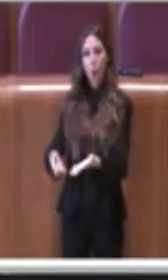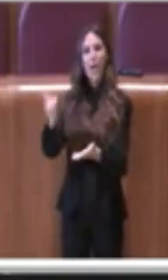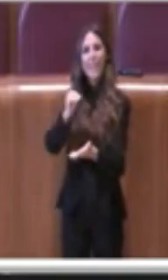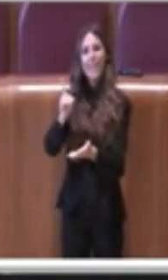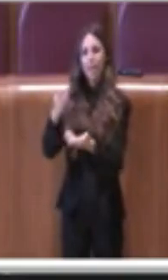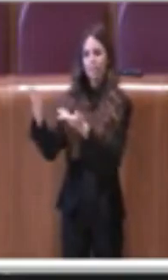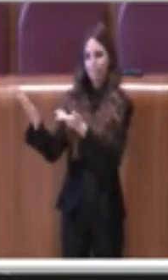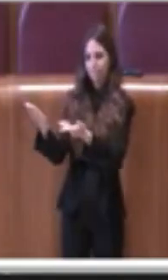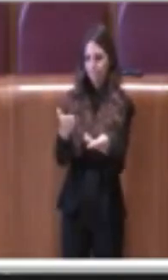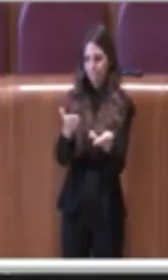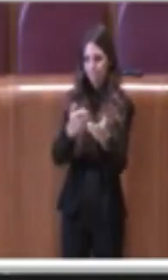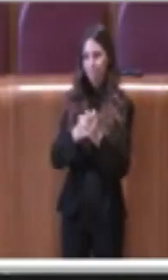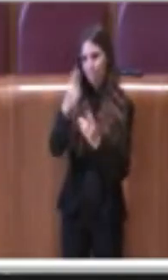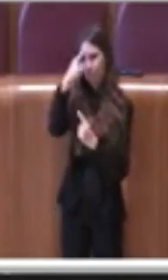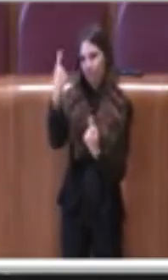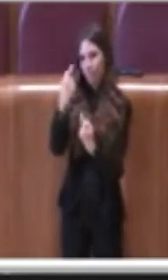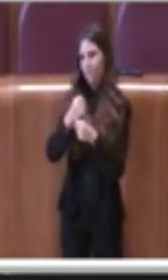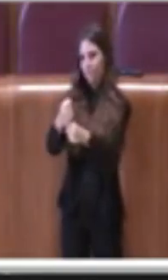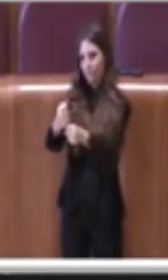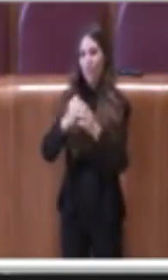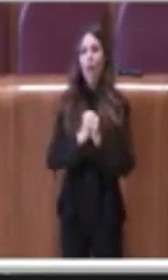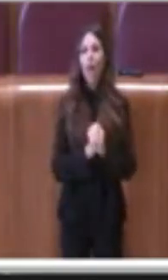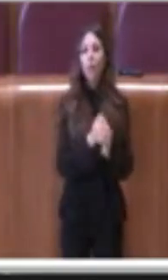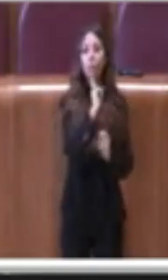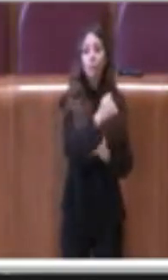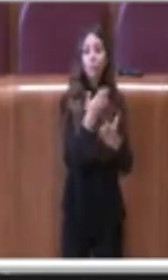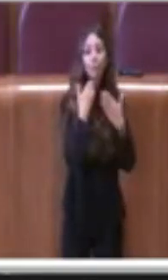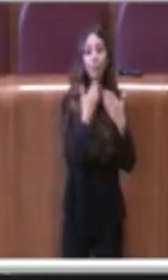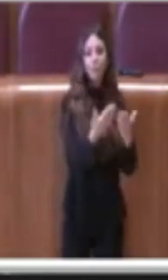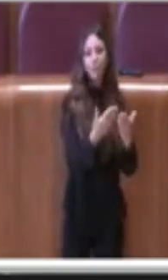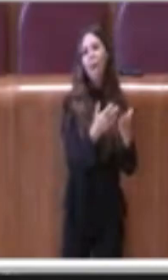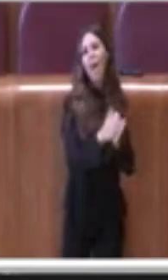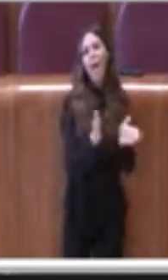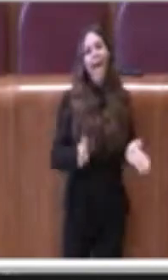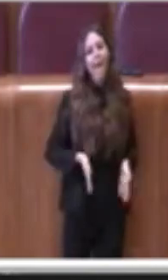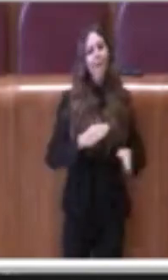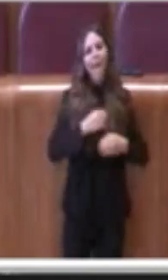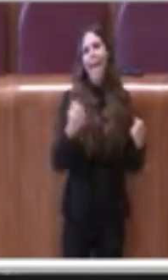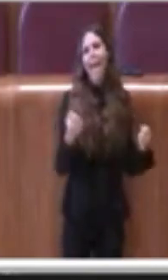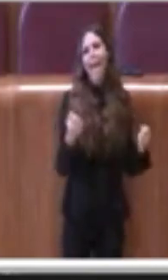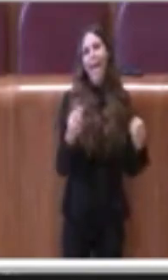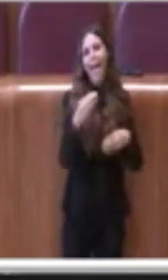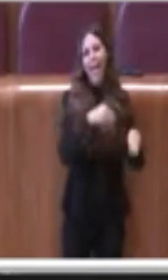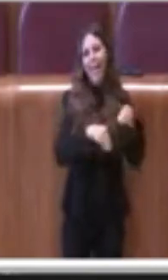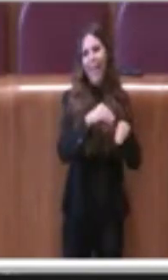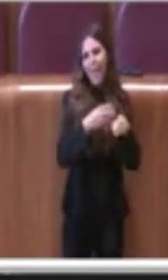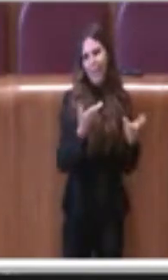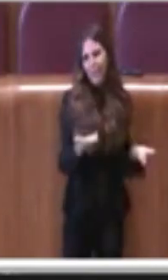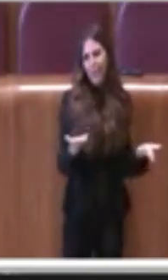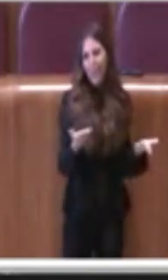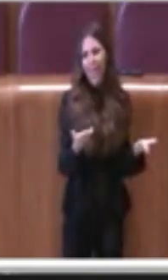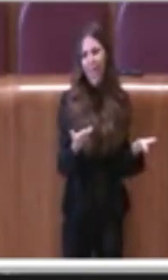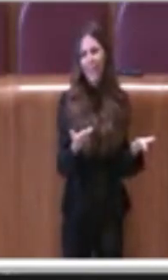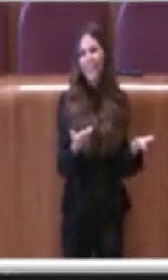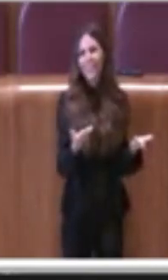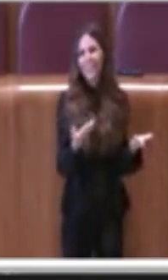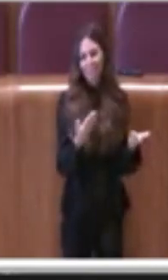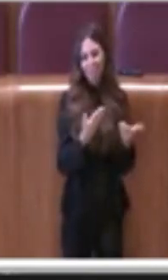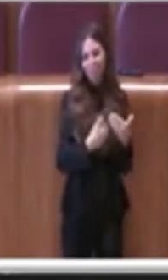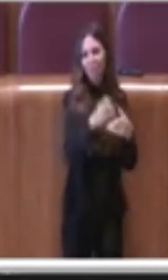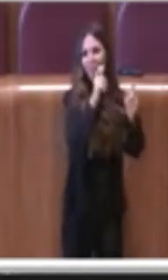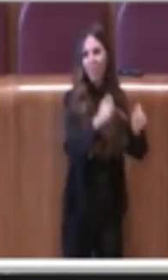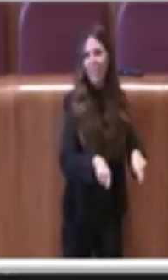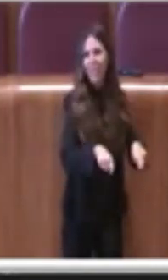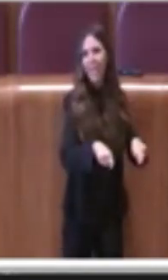Sì, grazie Presidente. Vedo che è iniziata proprio la campagna elettorale a tutto tondo, insomma, sull'ultimo